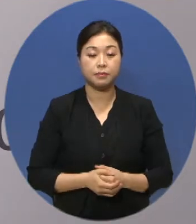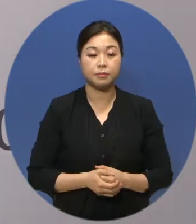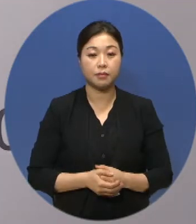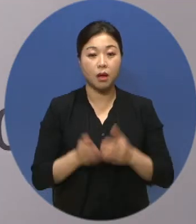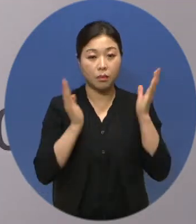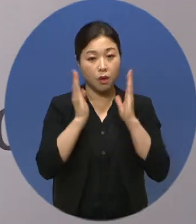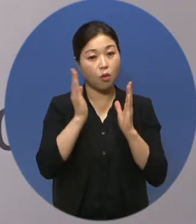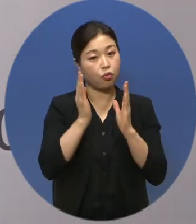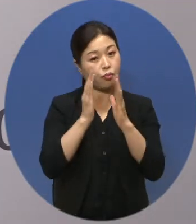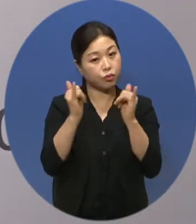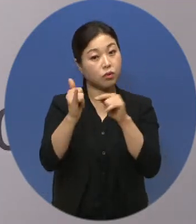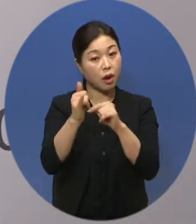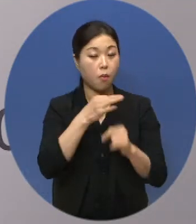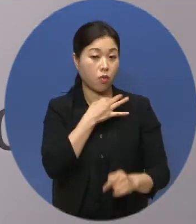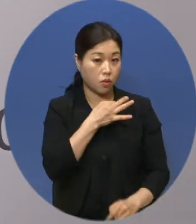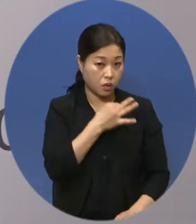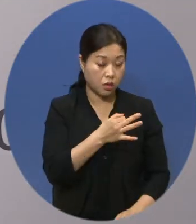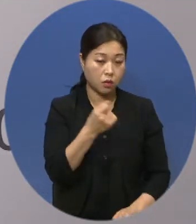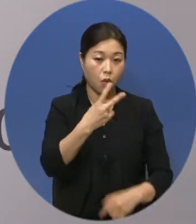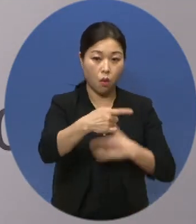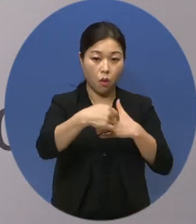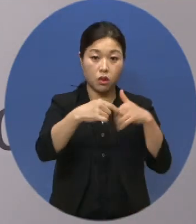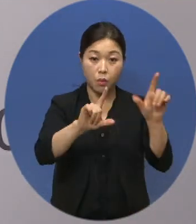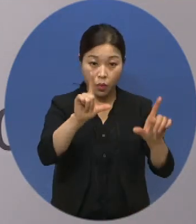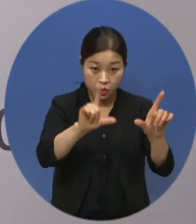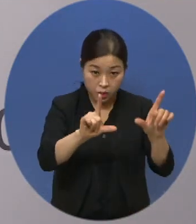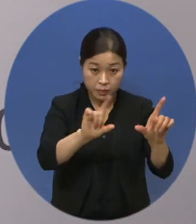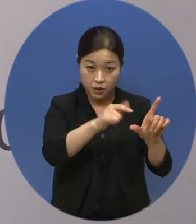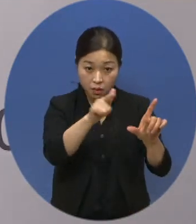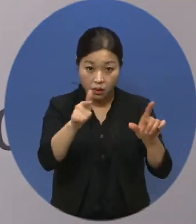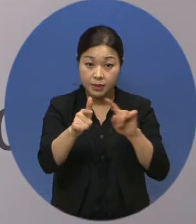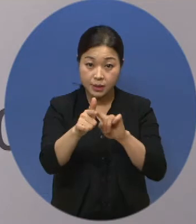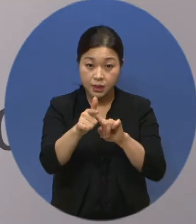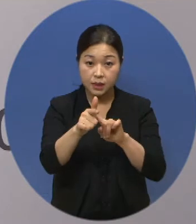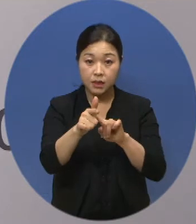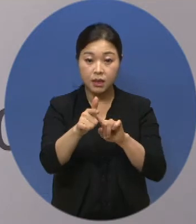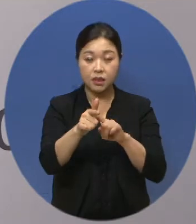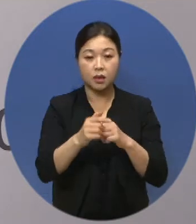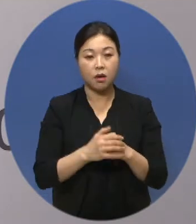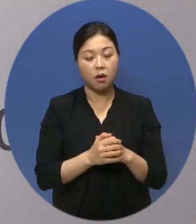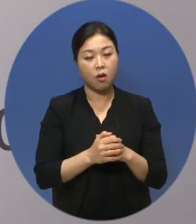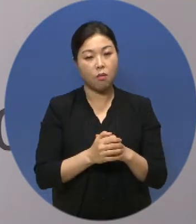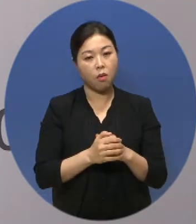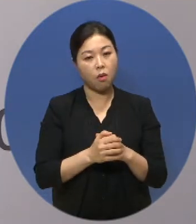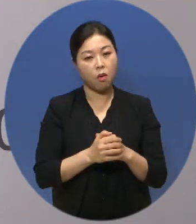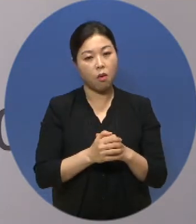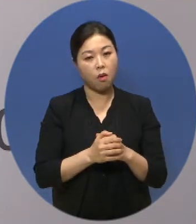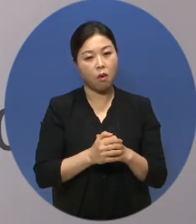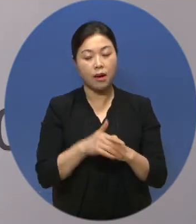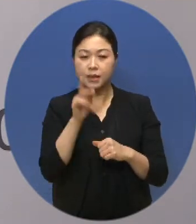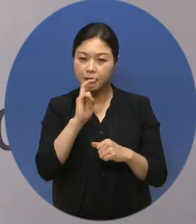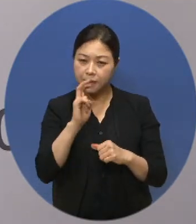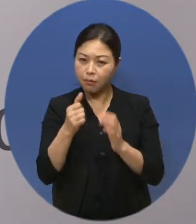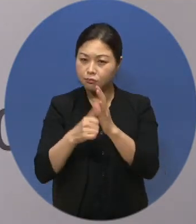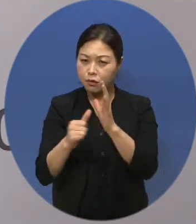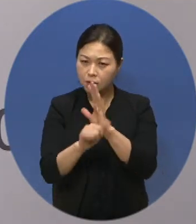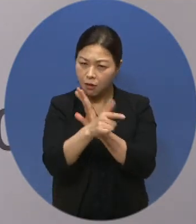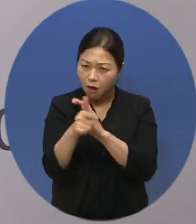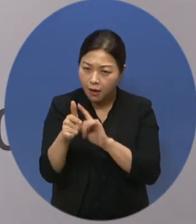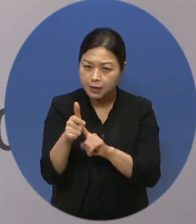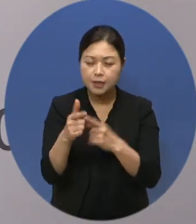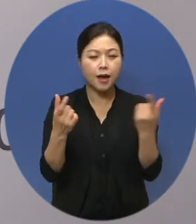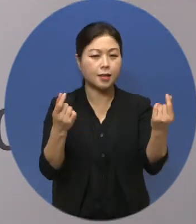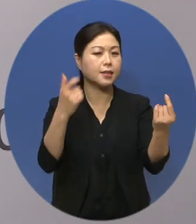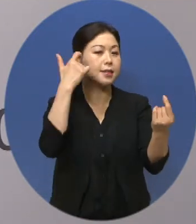배우분들의 어떤 목소리나 외형적인 모습들이나 모든 것들이 약간 조금 굉장히 다른 악기들 같다고 생각을 했었어요.